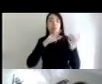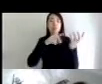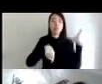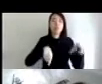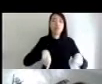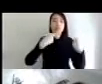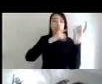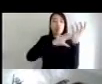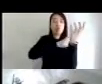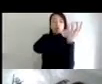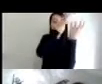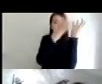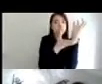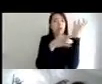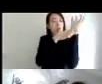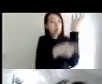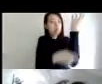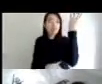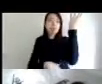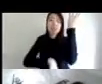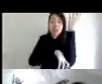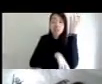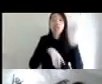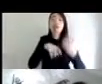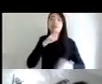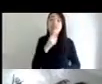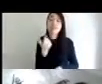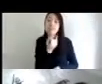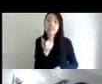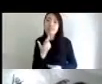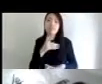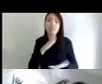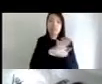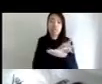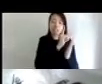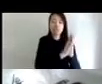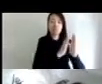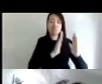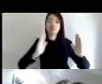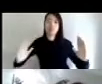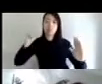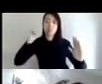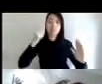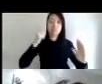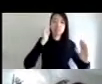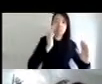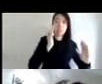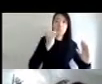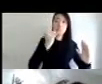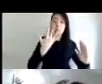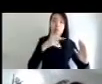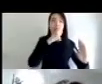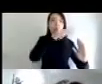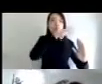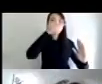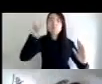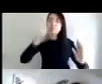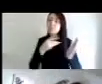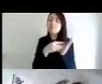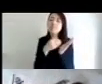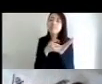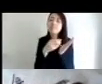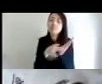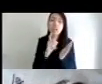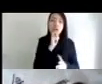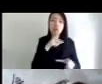未必一年四季都會見到嘅，就係佢會開花啦，咁會開啲有唔同樹木、唔